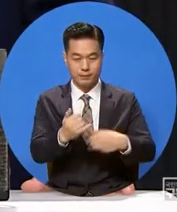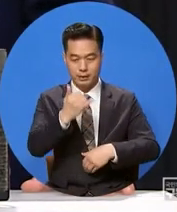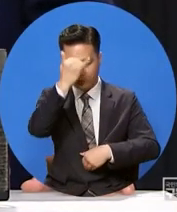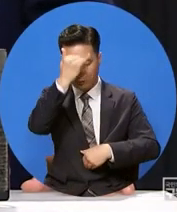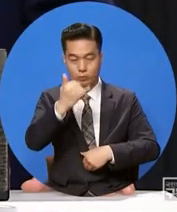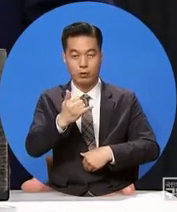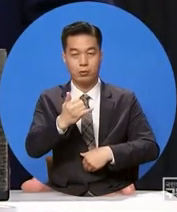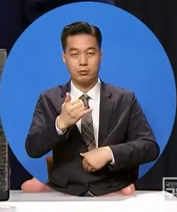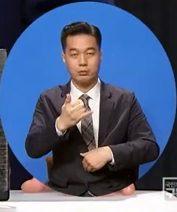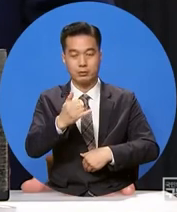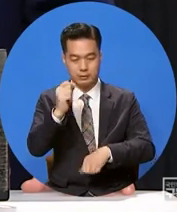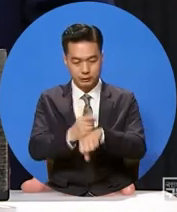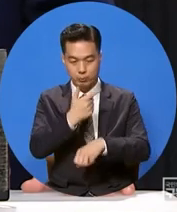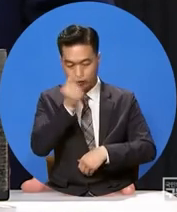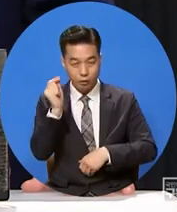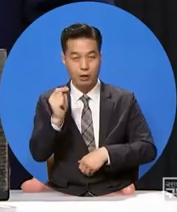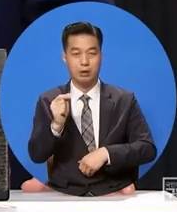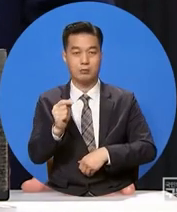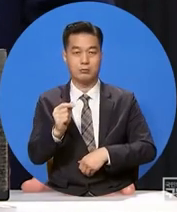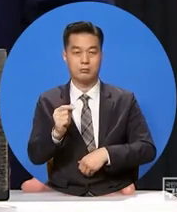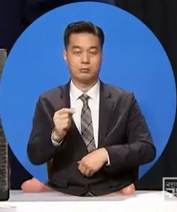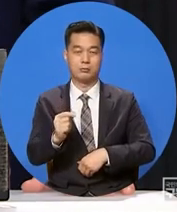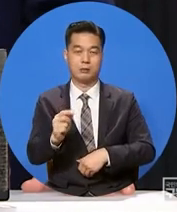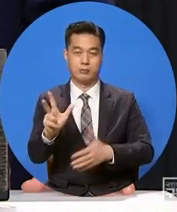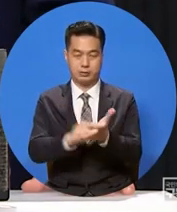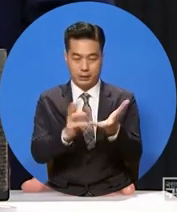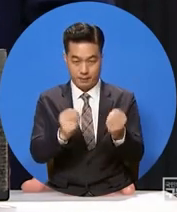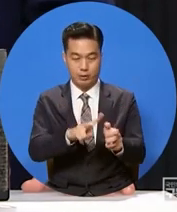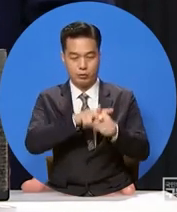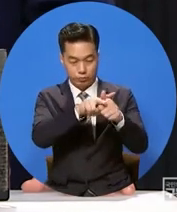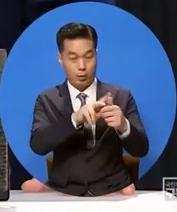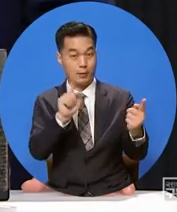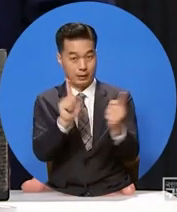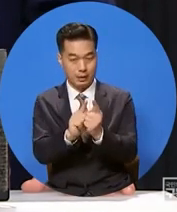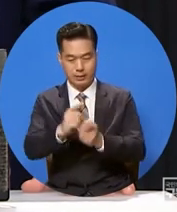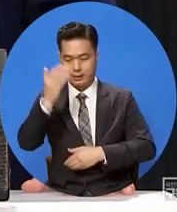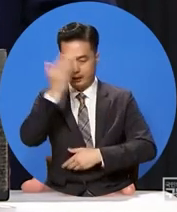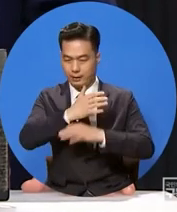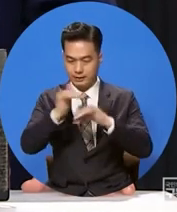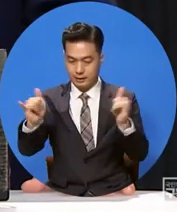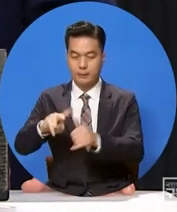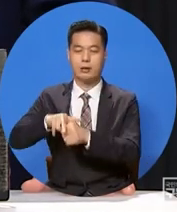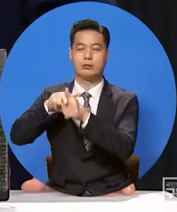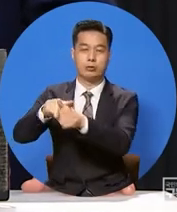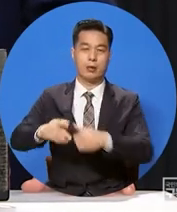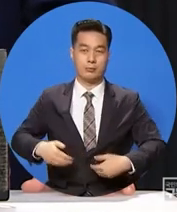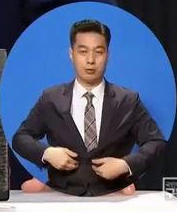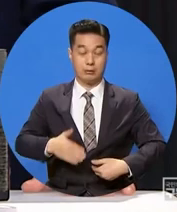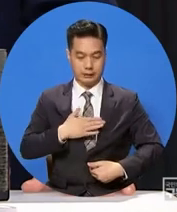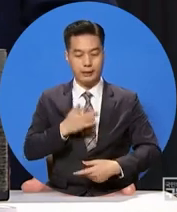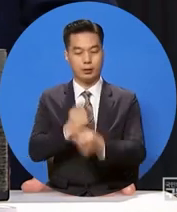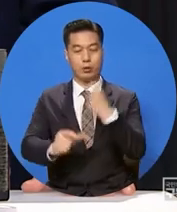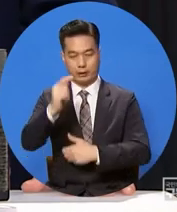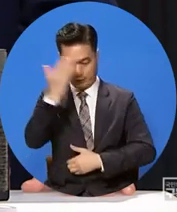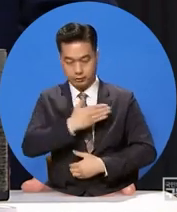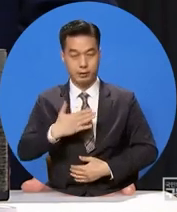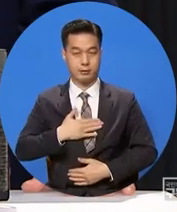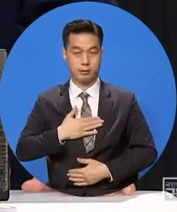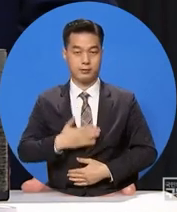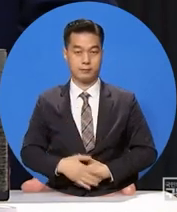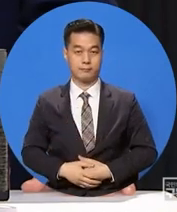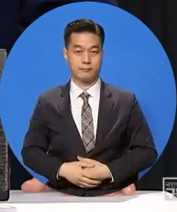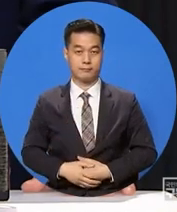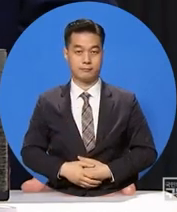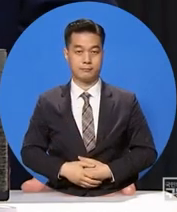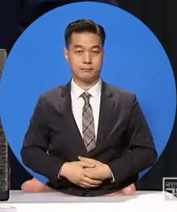부도덕하고 문제 많은 후보 상대하려면 깨끗한 사람이 나가야 됩니다. 제가 더 깨끗하죠. 난